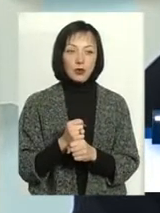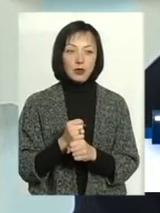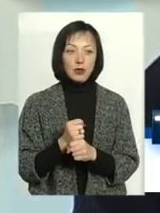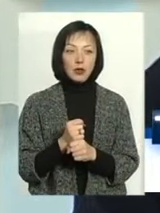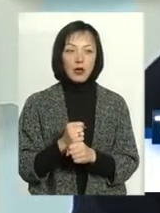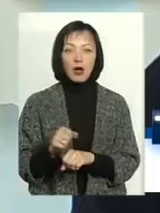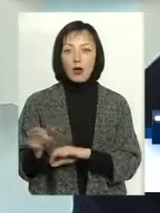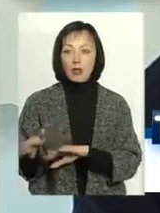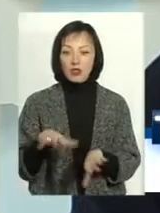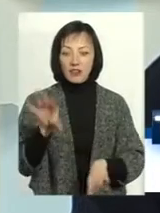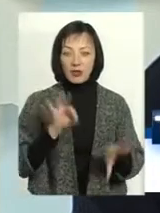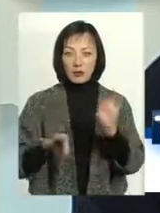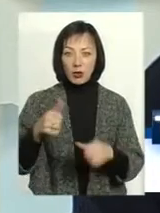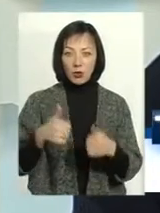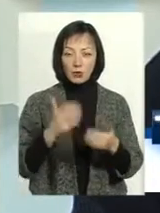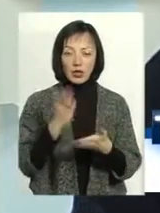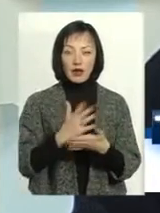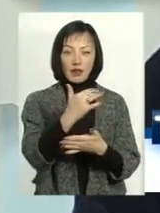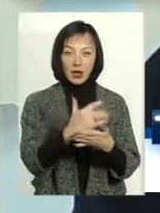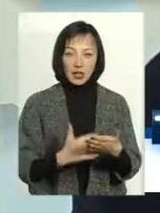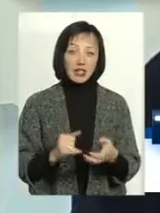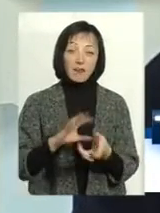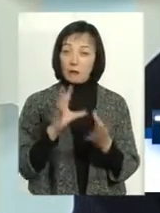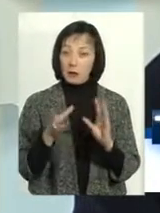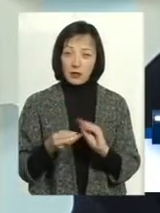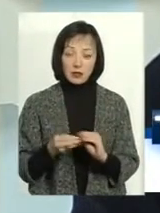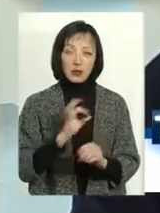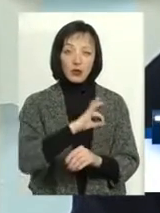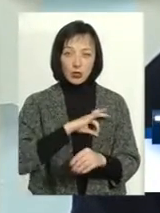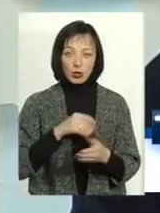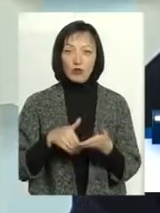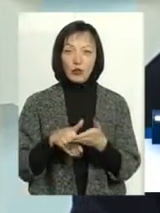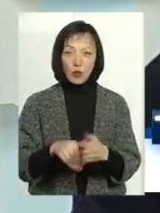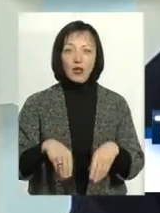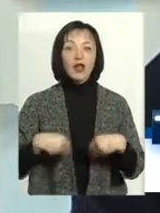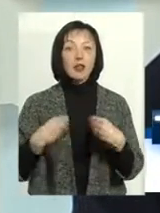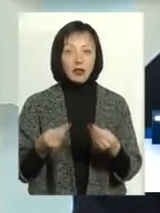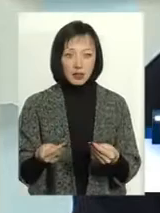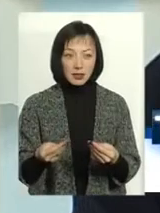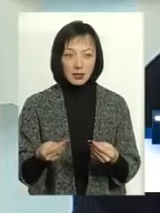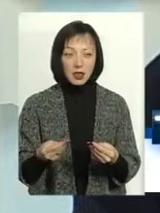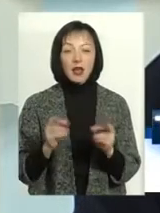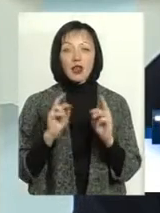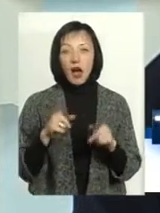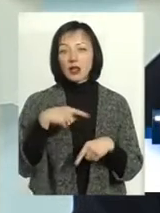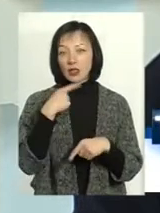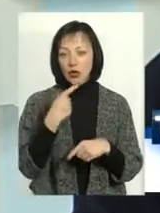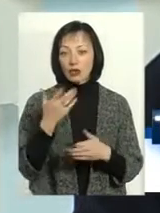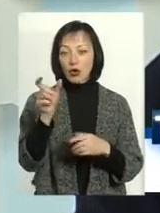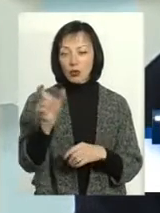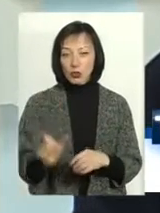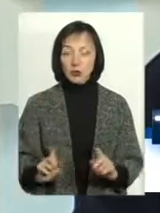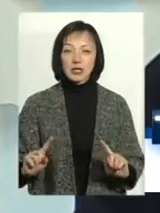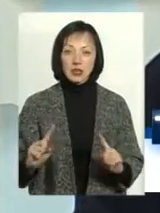пройшли конкурсний відбір і є в реєстрі. І, в принципі, правова допомога надається. Як ви не кажіть, але якщо особу